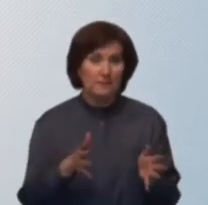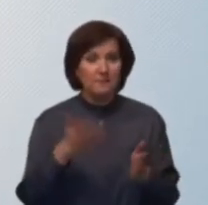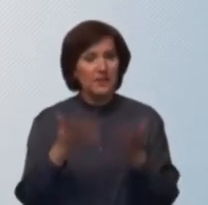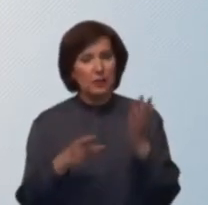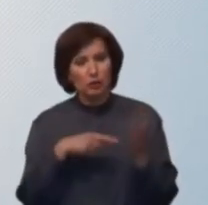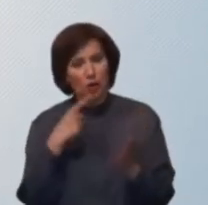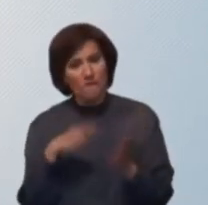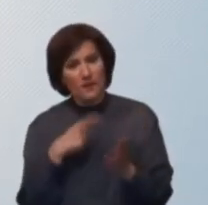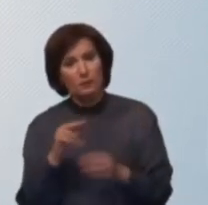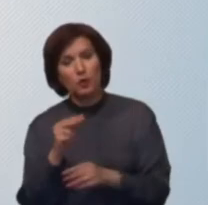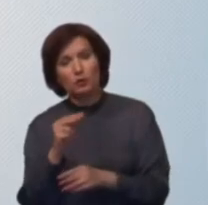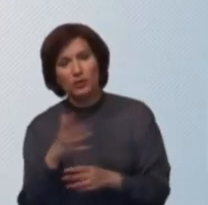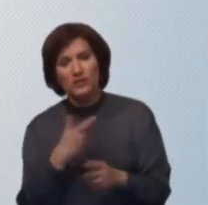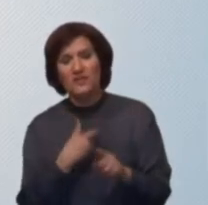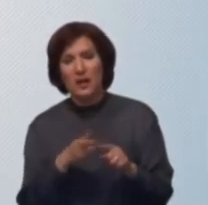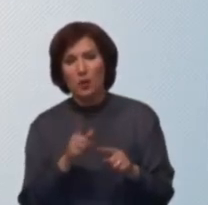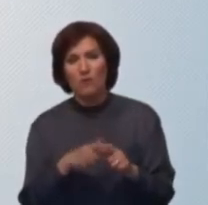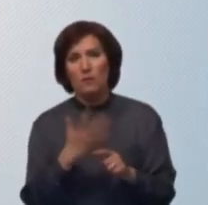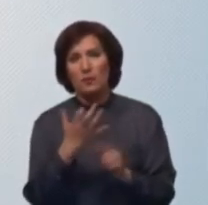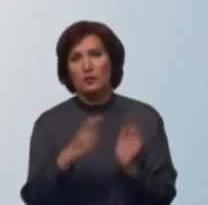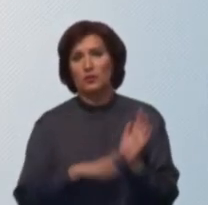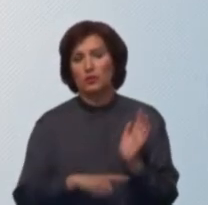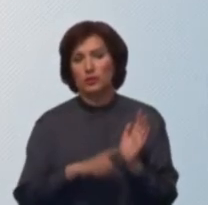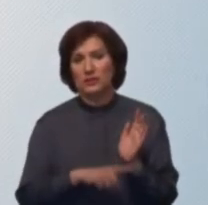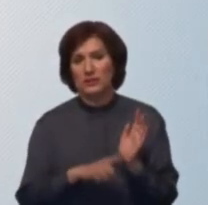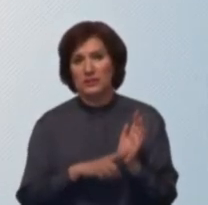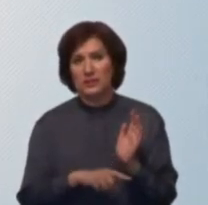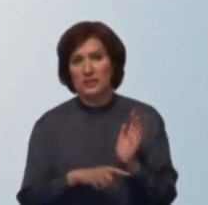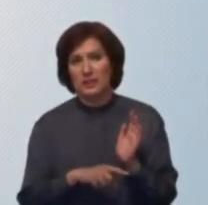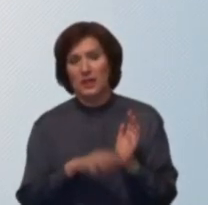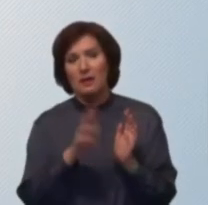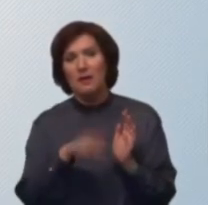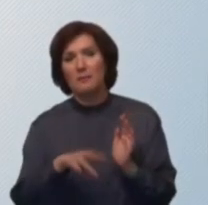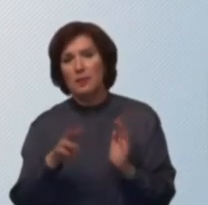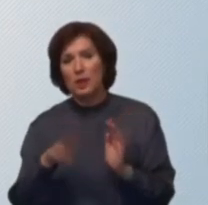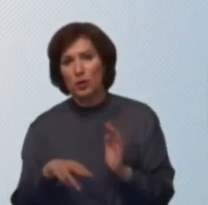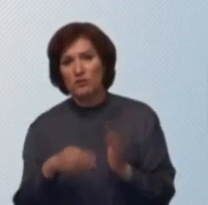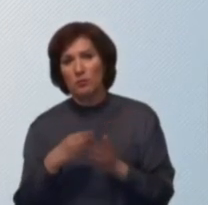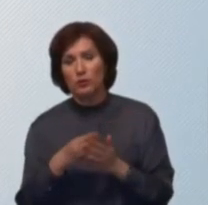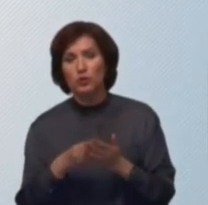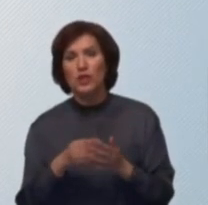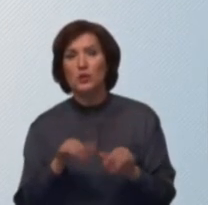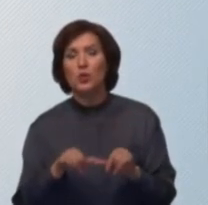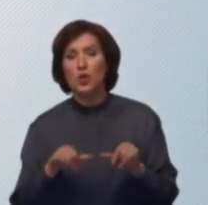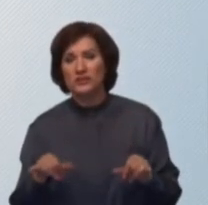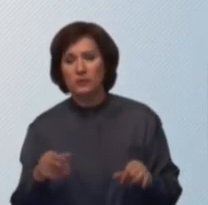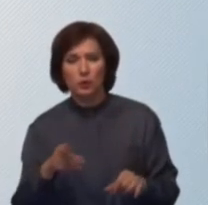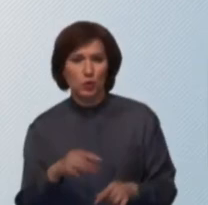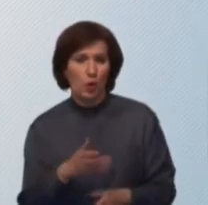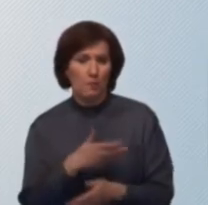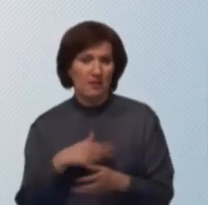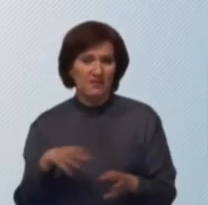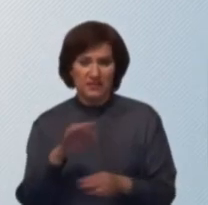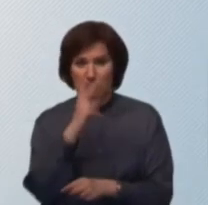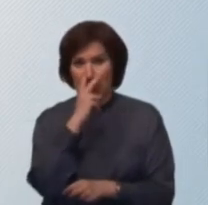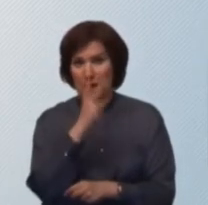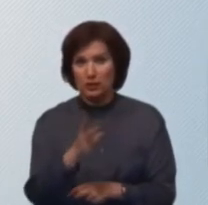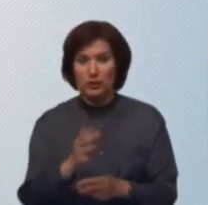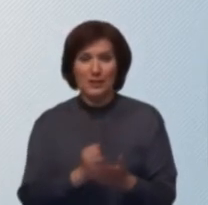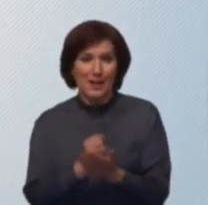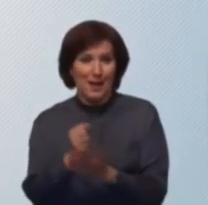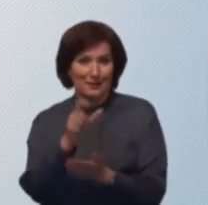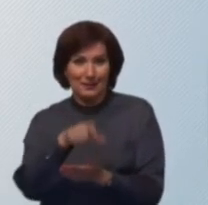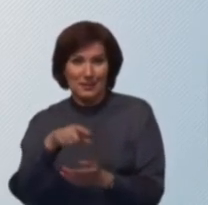якщо говорити про Чернігів, якого 560 мільйонів бюджет розвитку, то ми всі бачили,